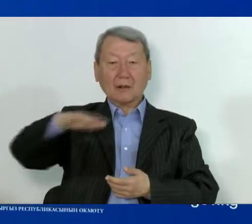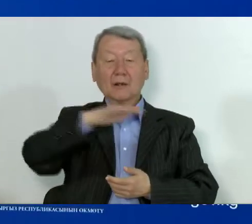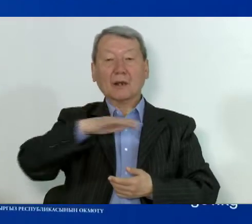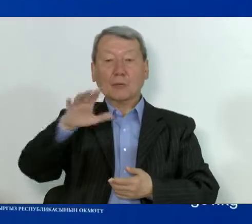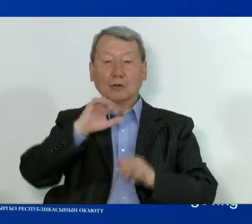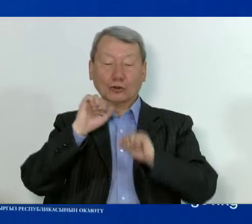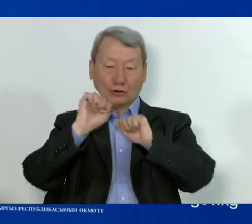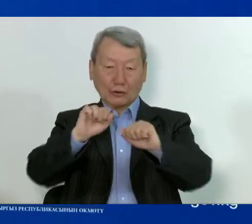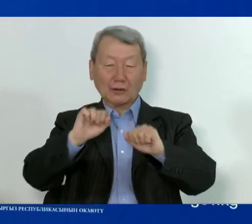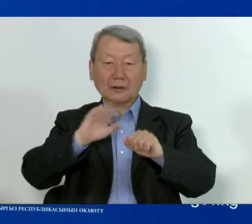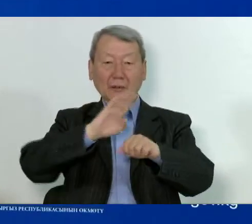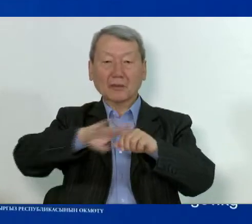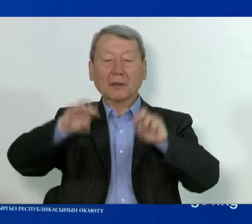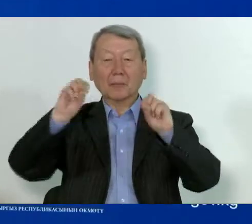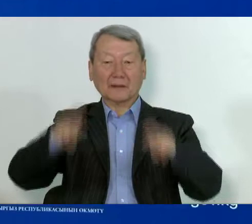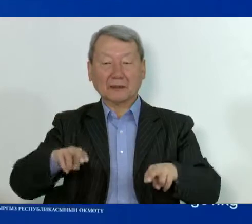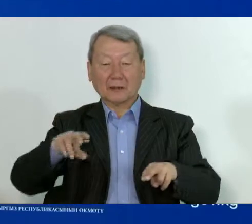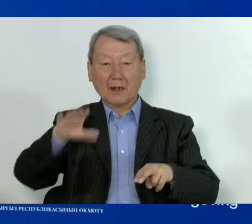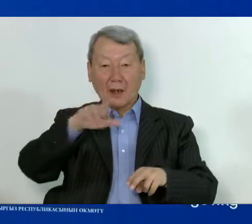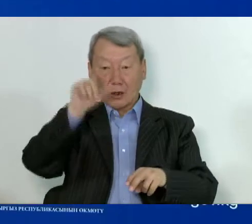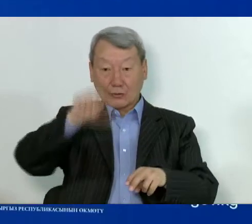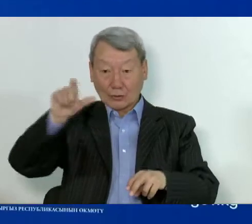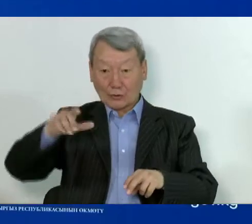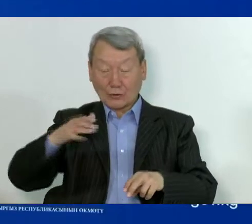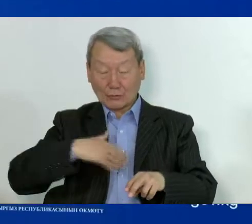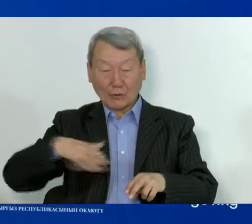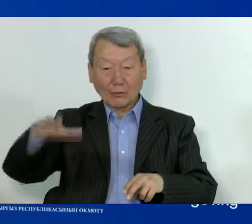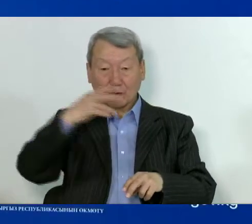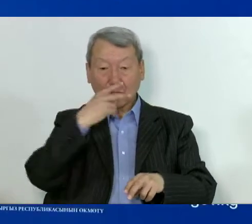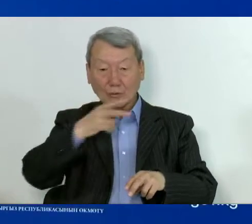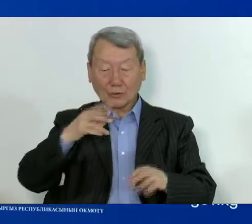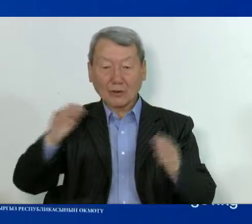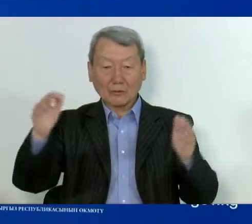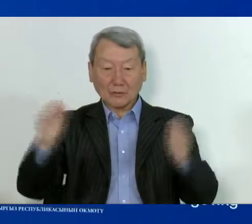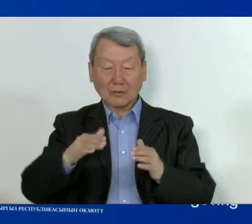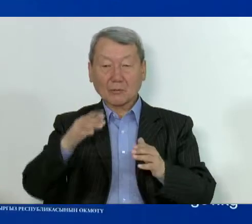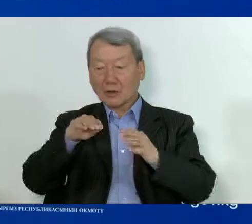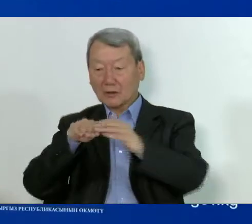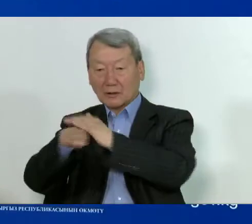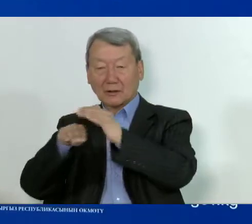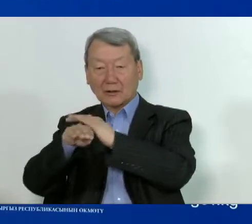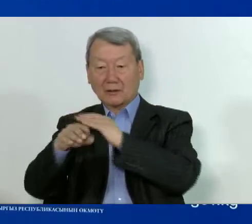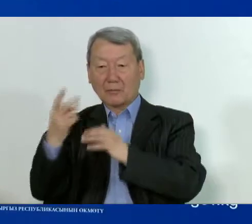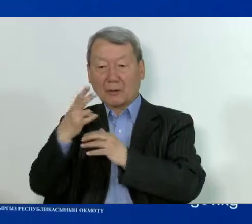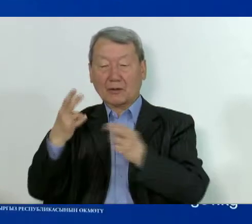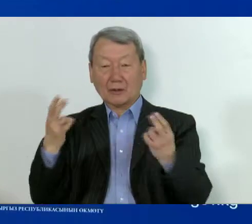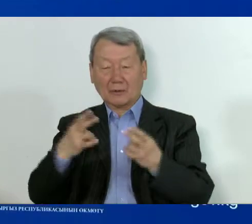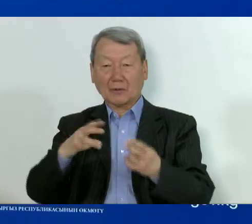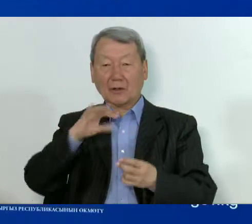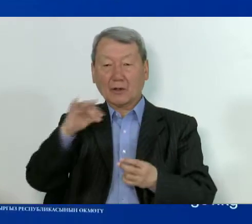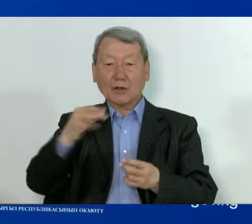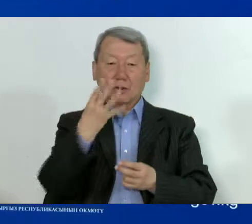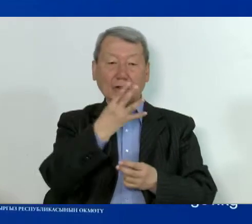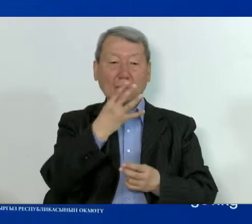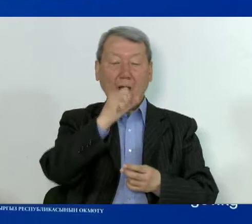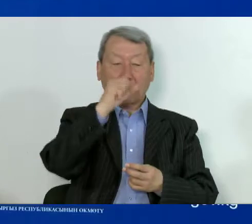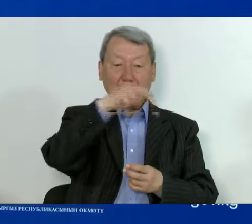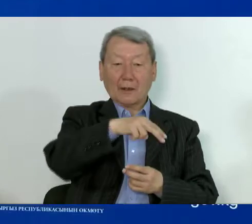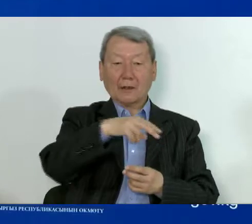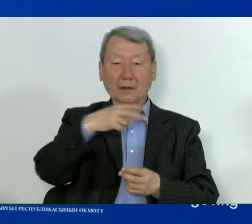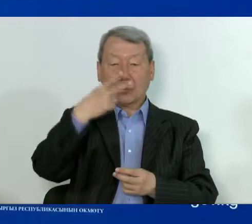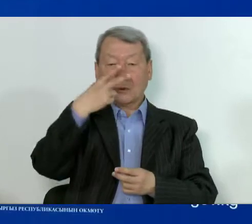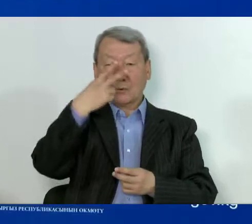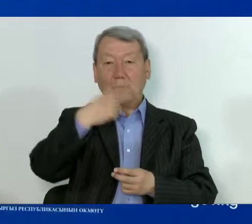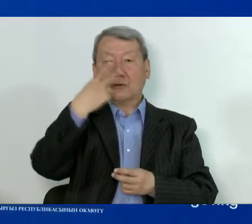по продовольственной безопасности населения столицы, предусматривающие ограничения по складированию товаров первой необходимости от 4 апреля